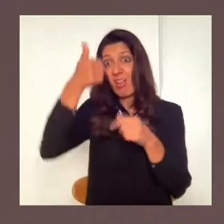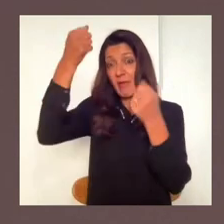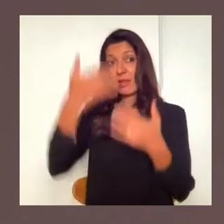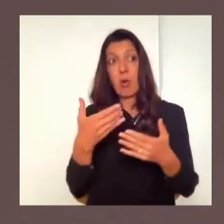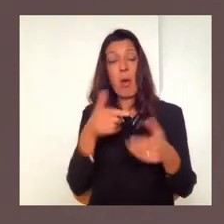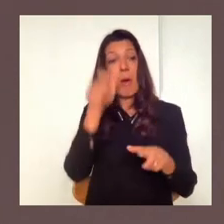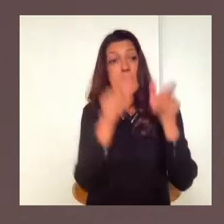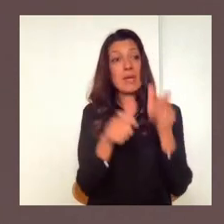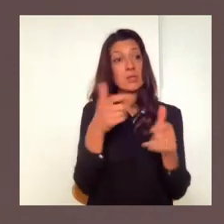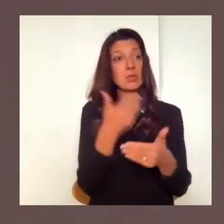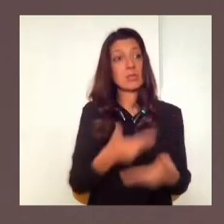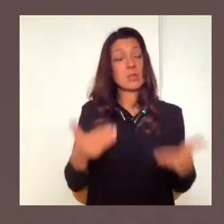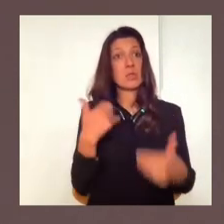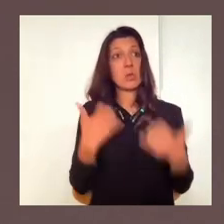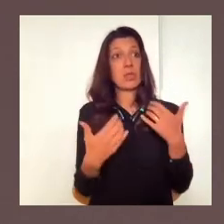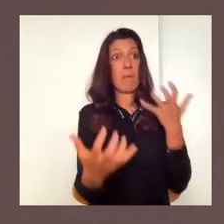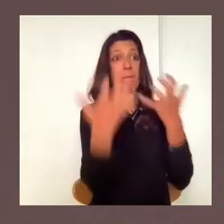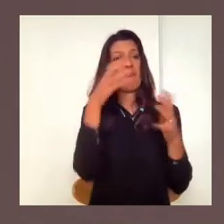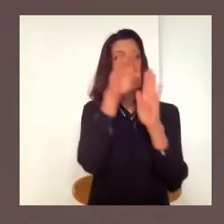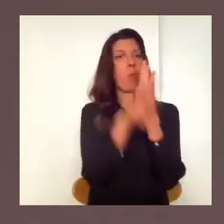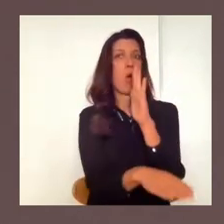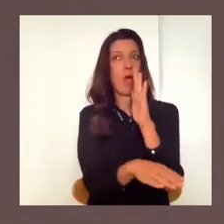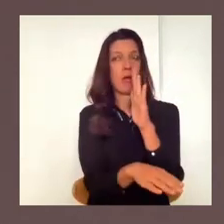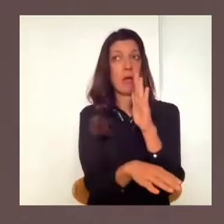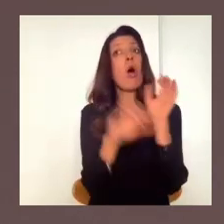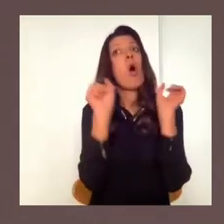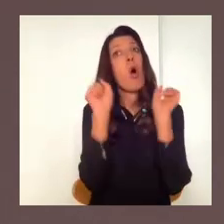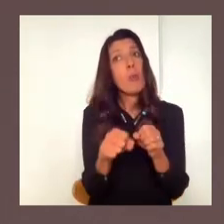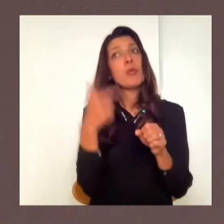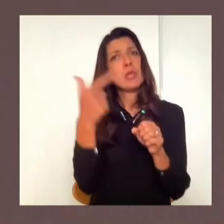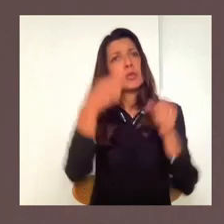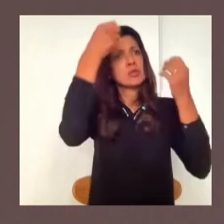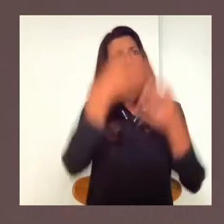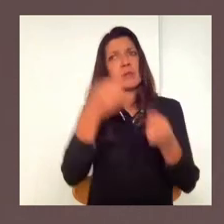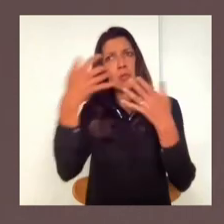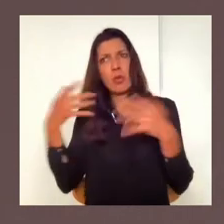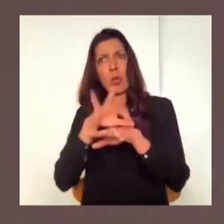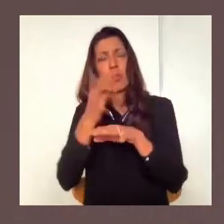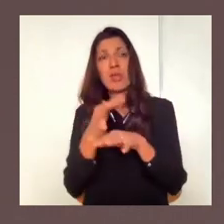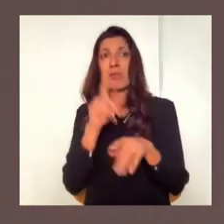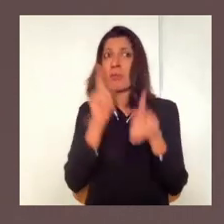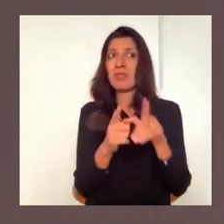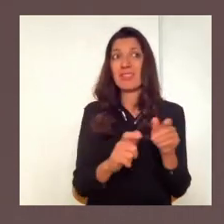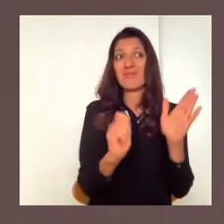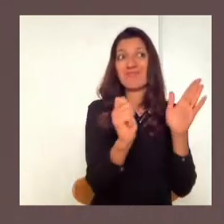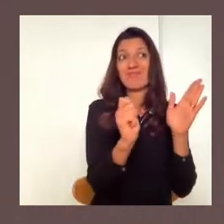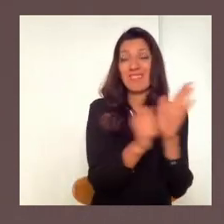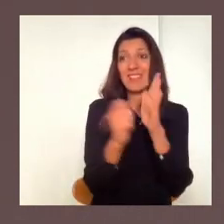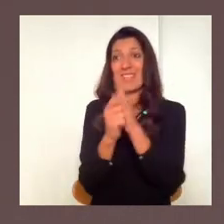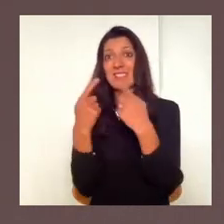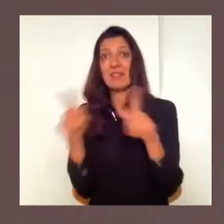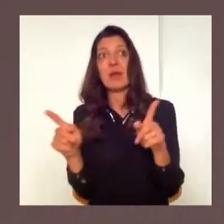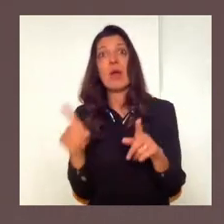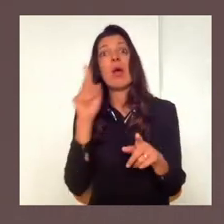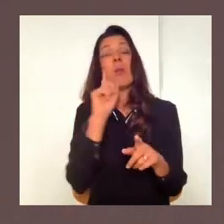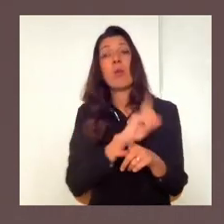les deux événements, oui, mais pas en même temps. Dans le sens où, quand je parle d'association, c'est-à-dire pourquoi ne pas raccourcir le délai